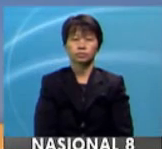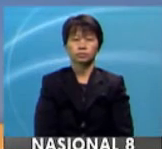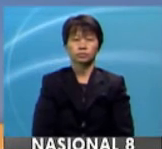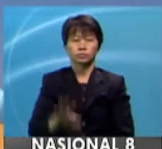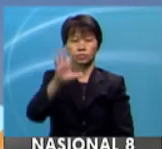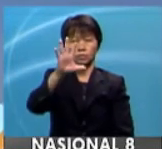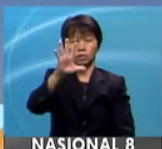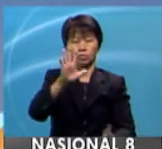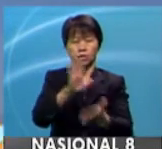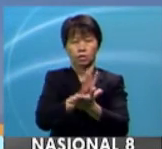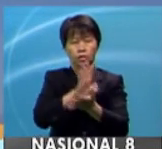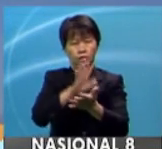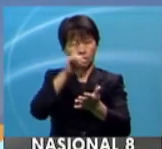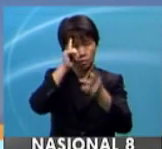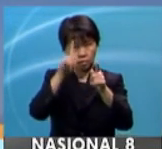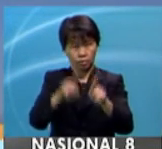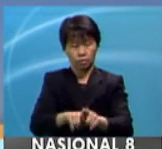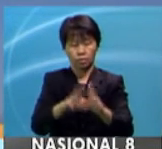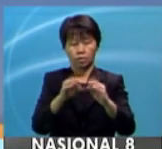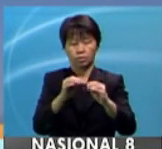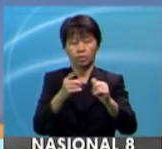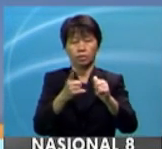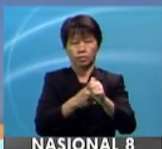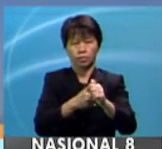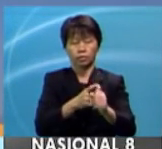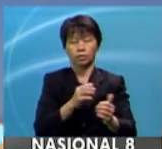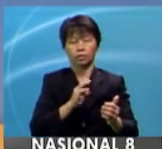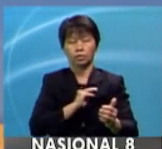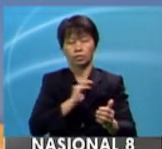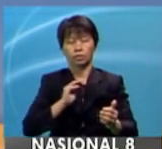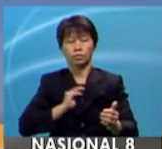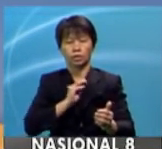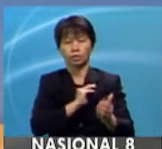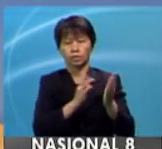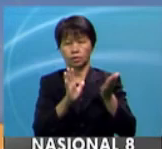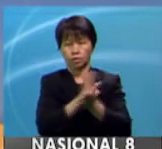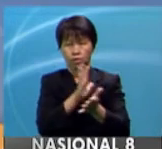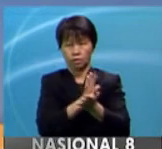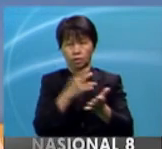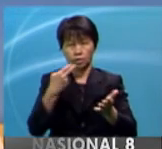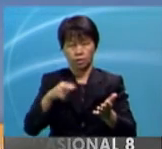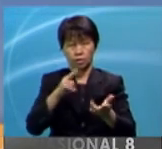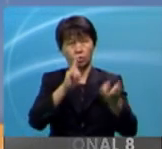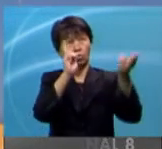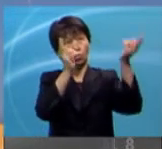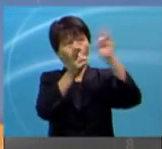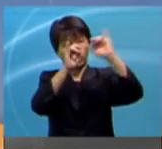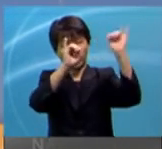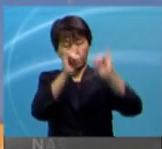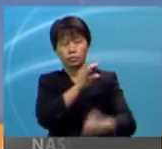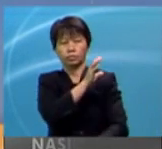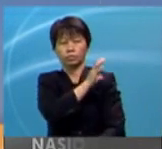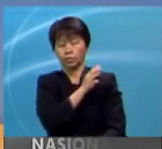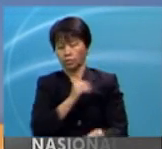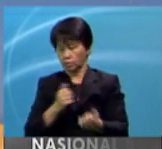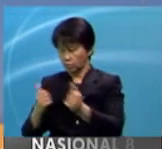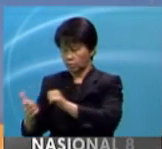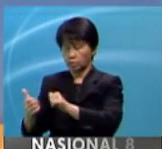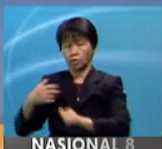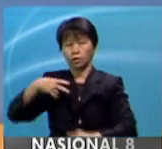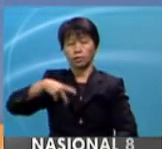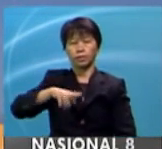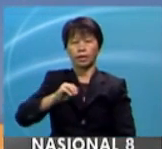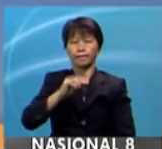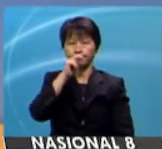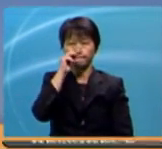Lima kertas dipersetujui pada mesyuarat pertama Majlis Teknologi Hijau dan Perubahan Iklim itu yang dipengerusikan Perdana Menteri Datuk Seri Najib